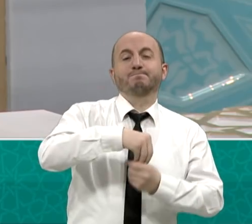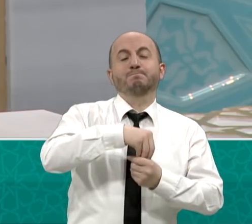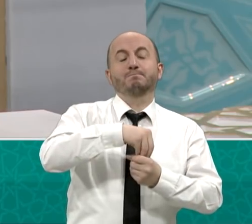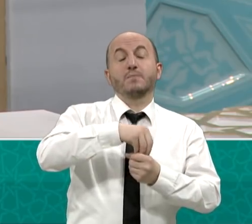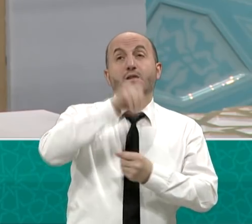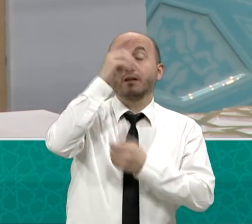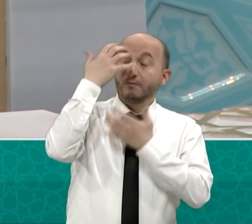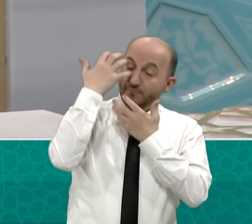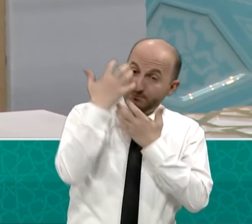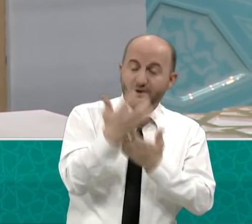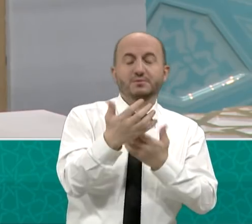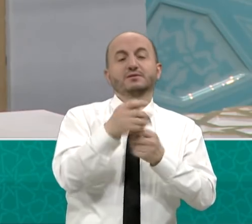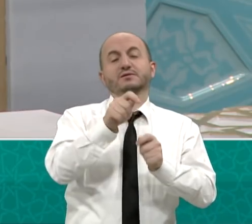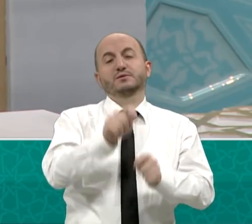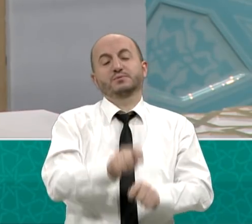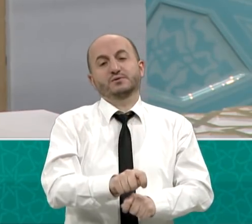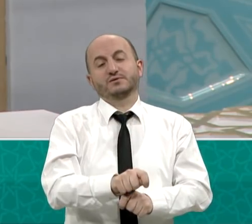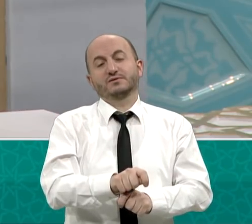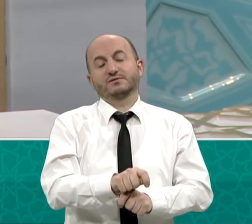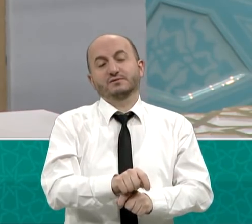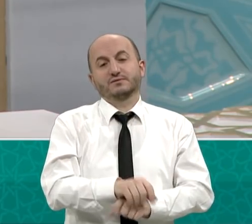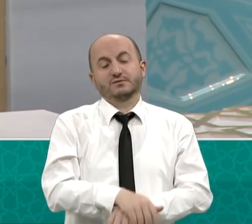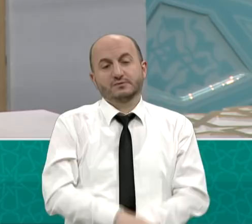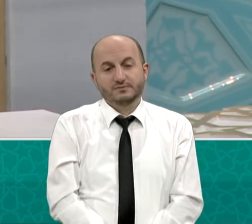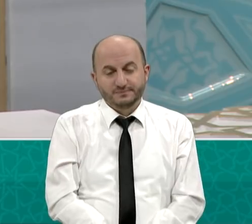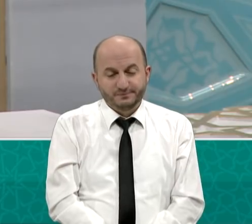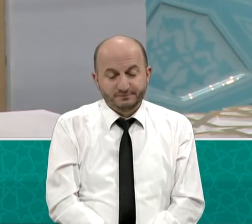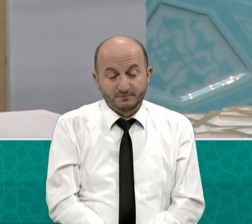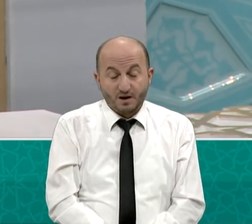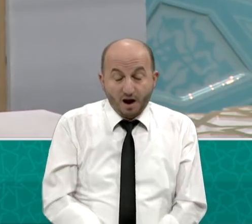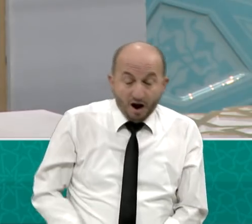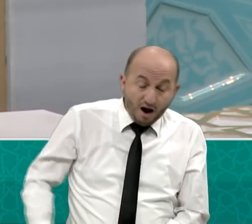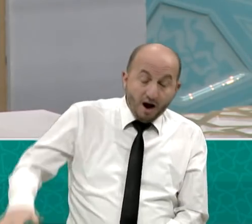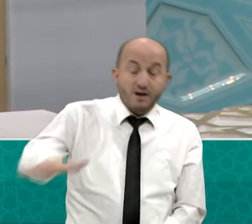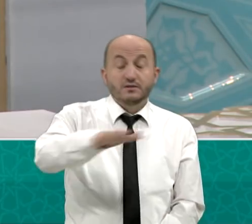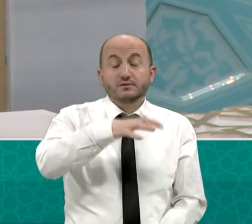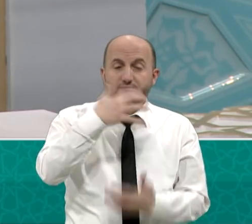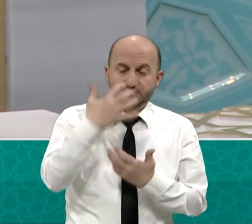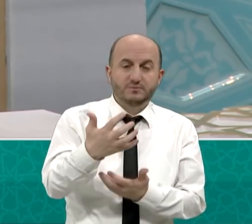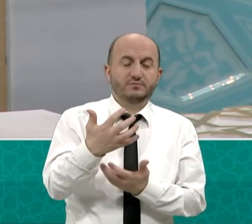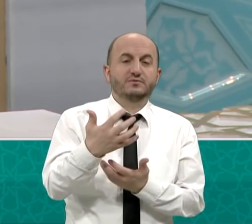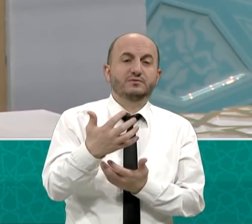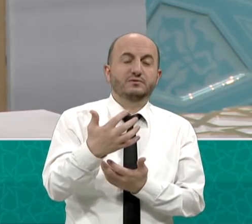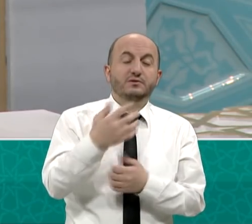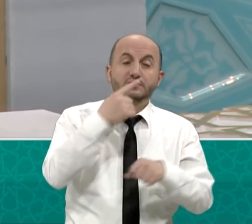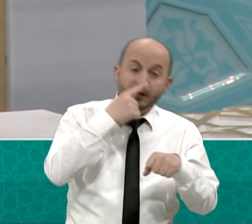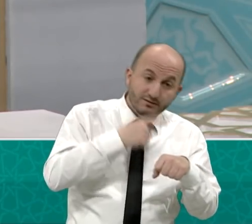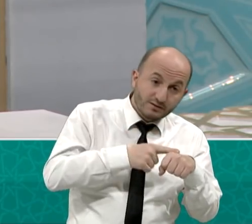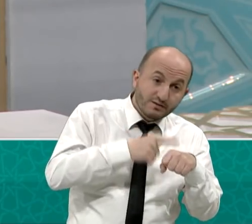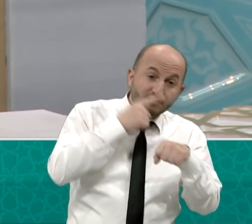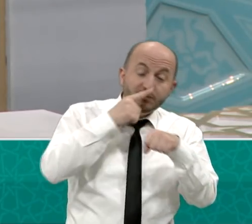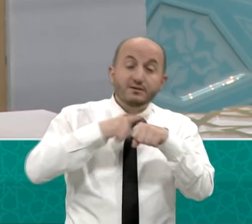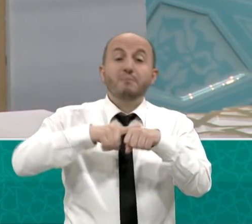hepsine merhametiyle muamele ettiğini Mevla bildiriyor. Herkese merhamet ediyor. Ona inanmayanın